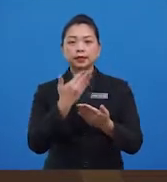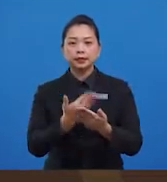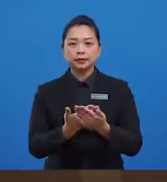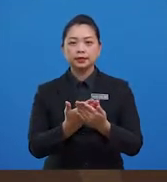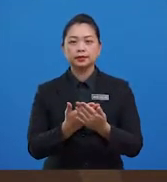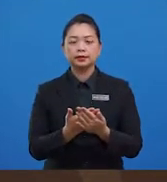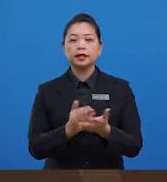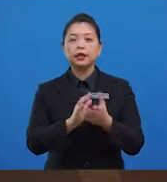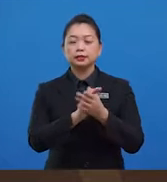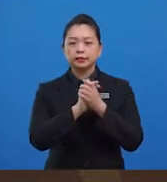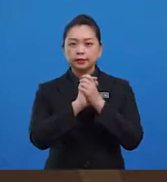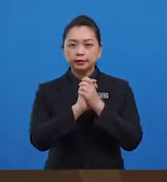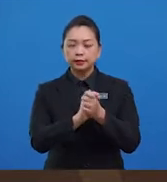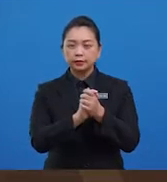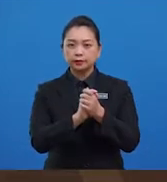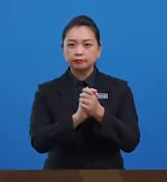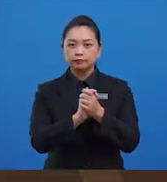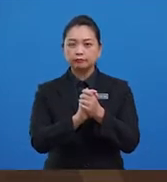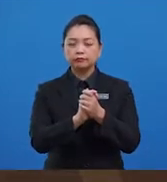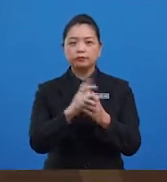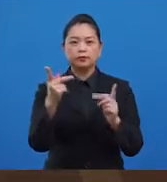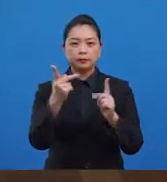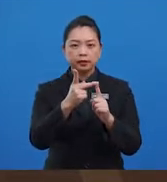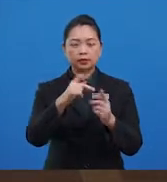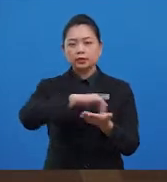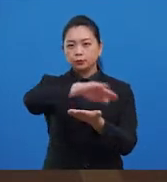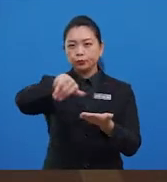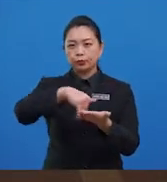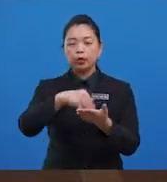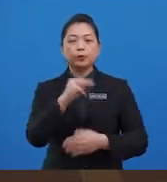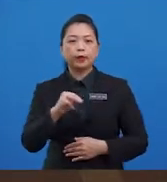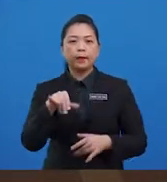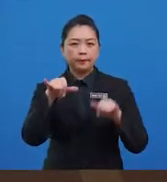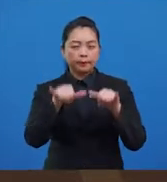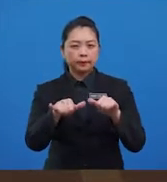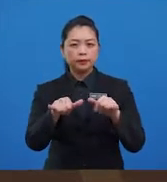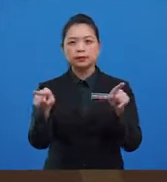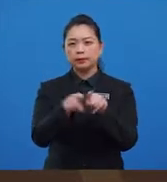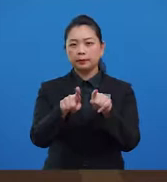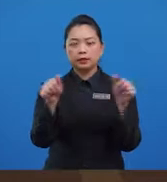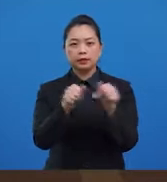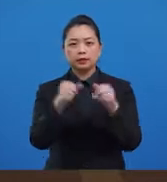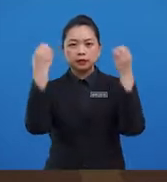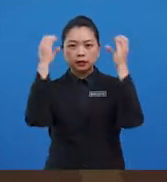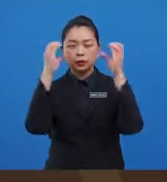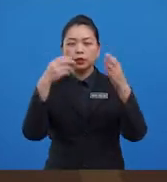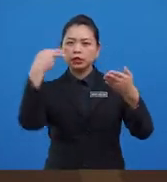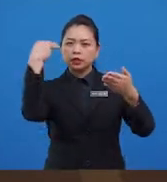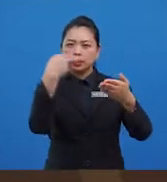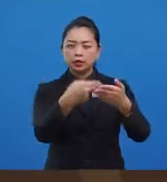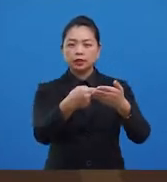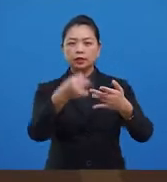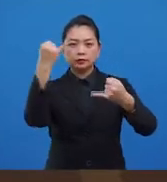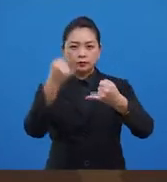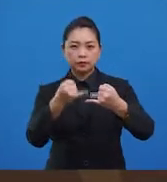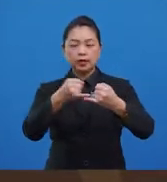kasih, tahniah serta syabas kepada murid-murid yang masih setia bersama cikgu sehingga ke